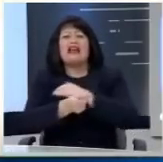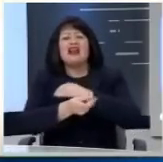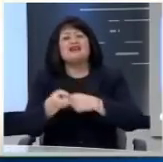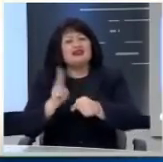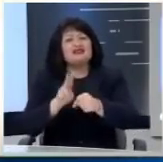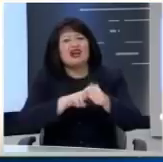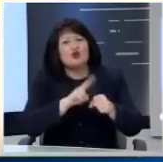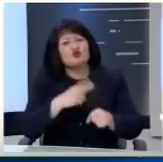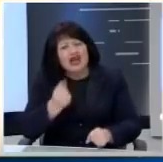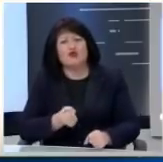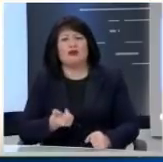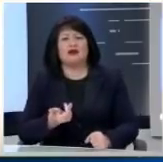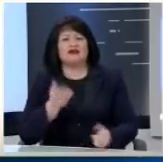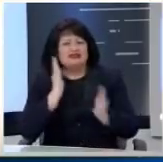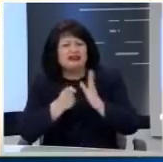νεκρούς.